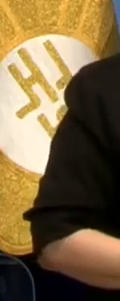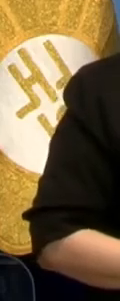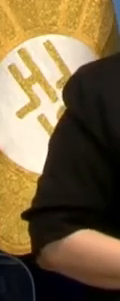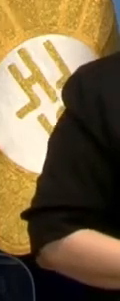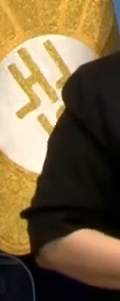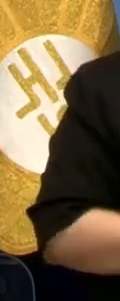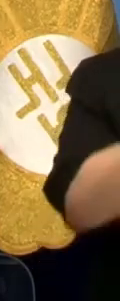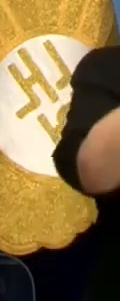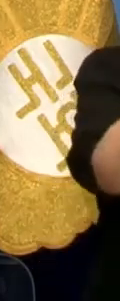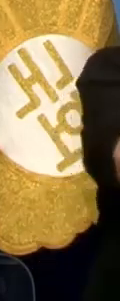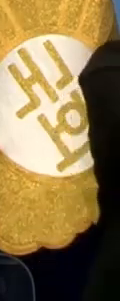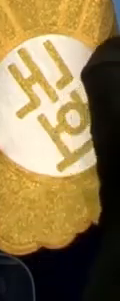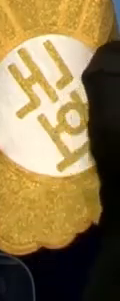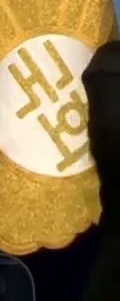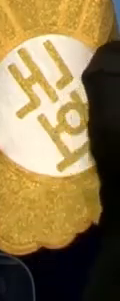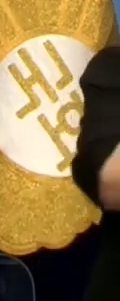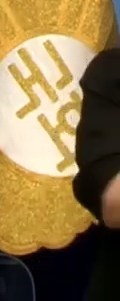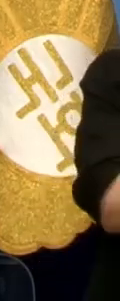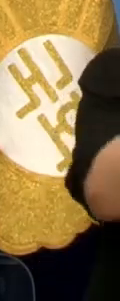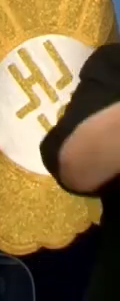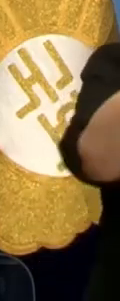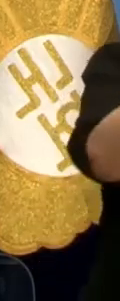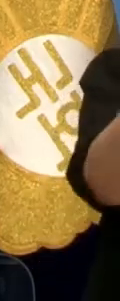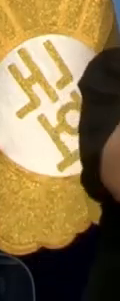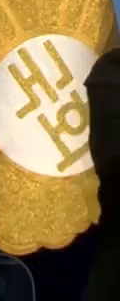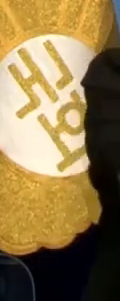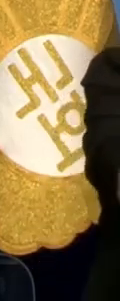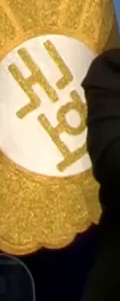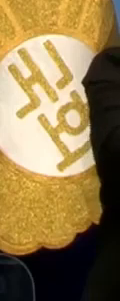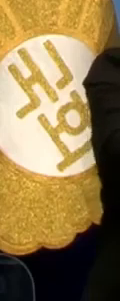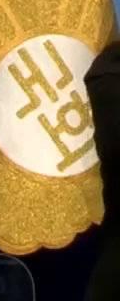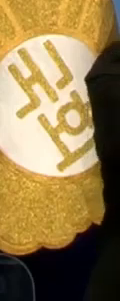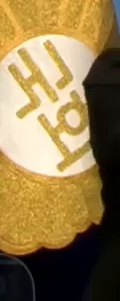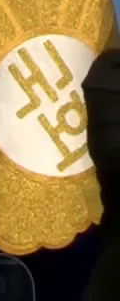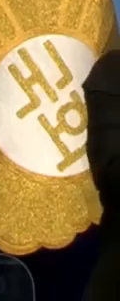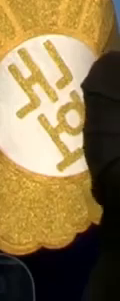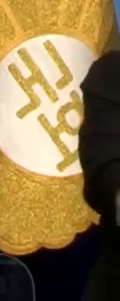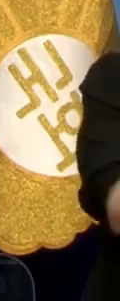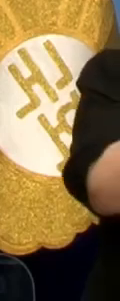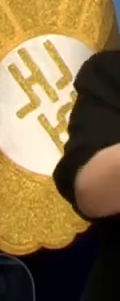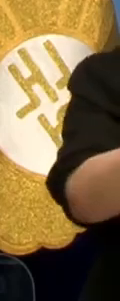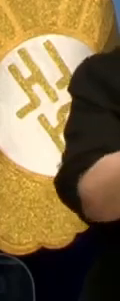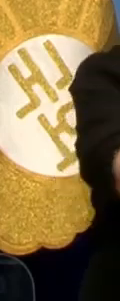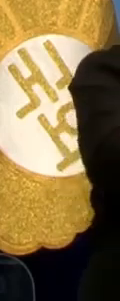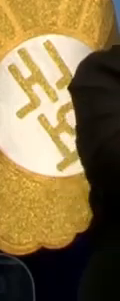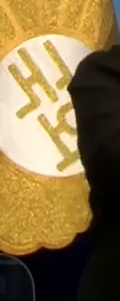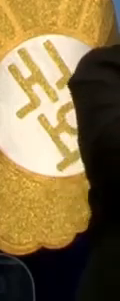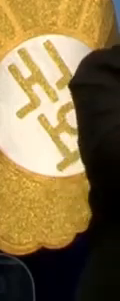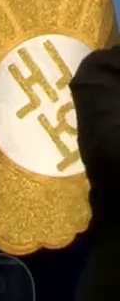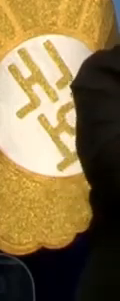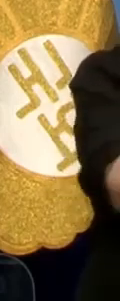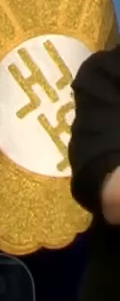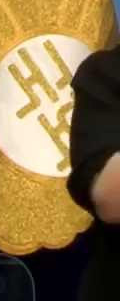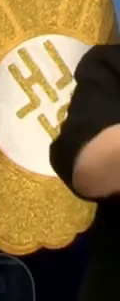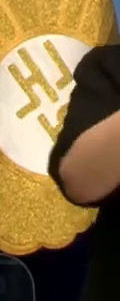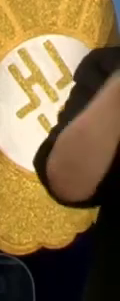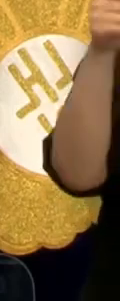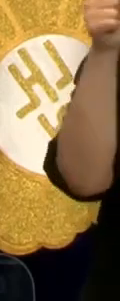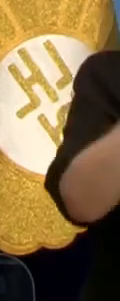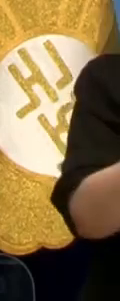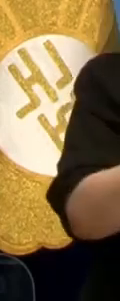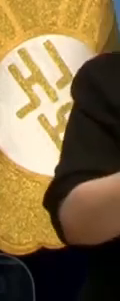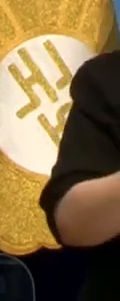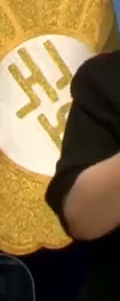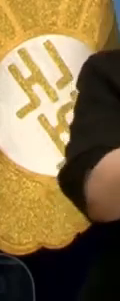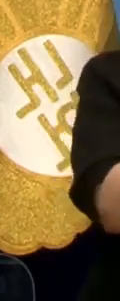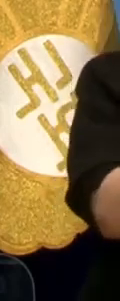도입기에 해당되는 차기 정부의 기본소득은 일반 재원, 그 다음에 조세 감면